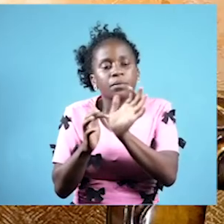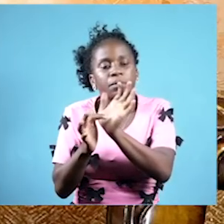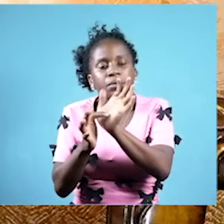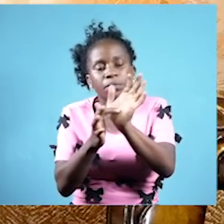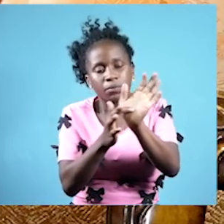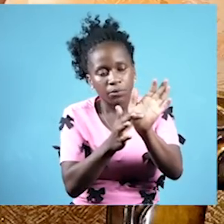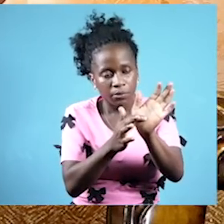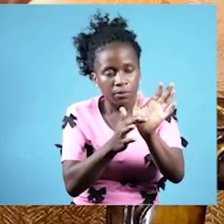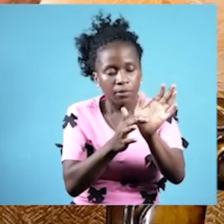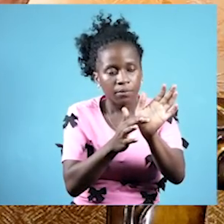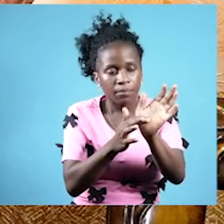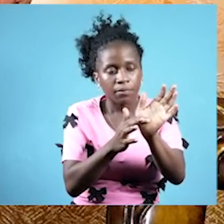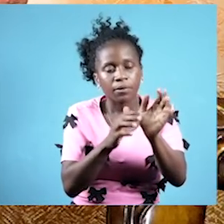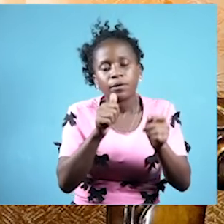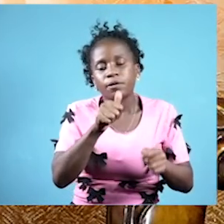mambo